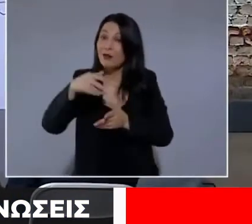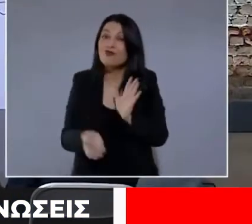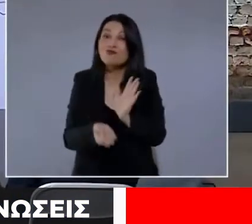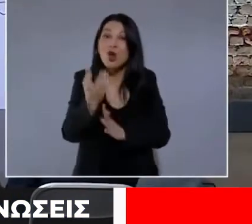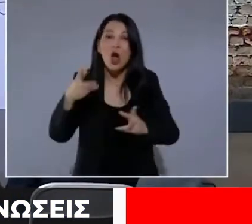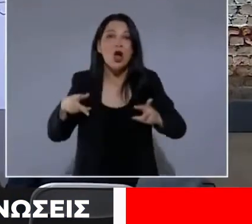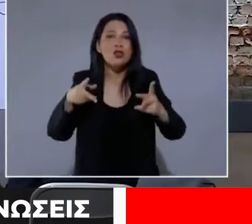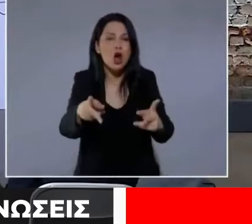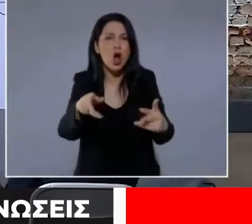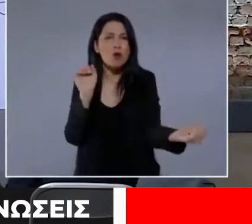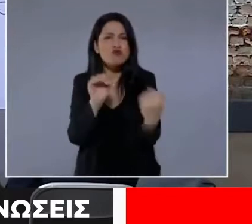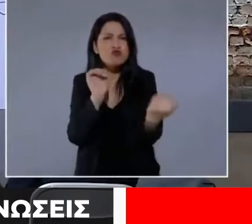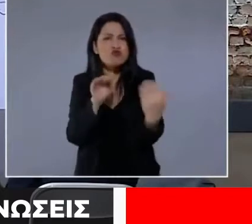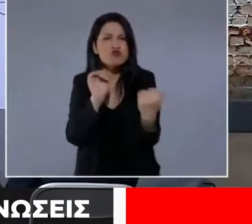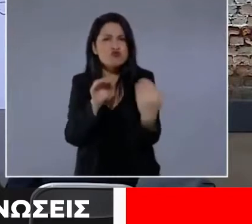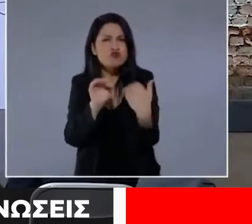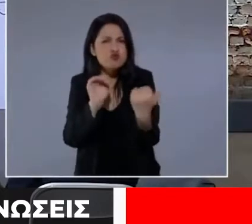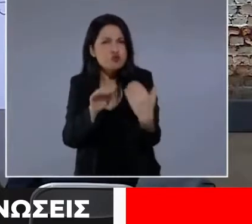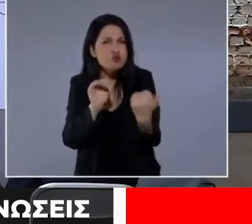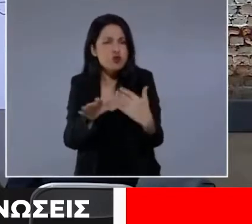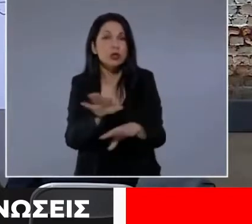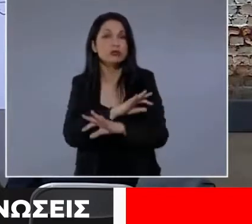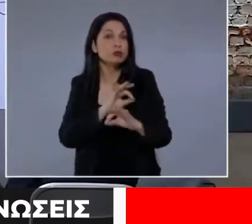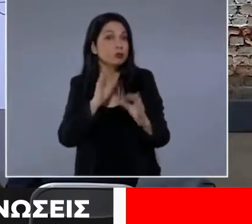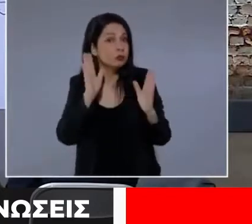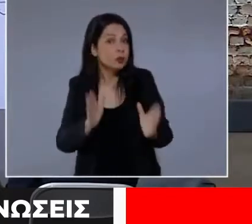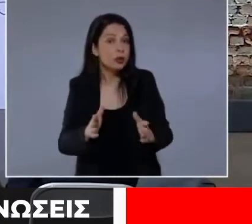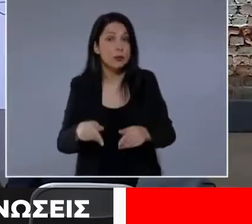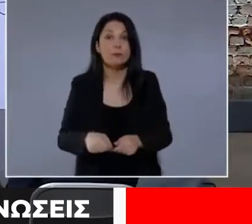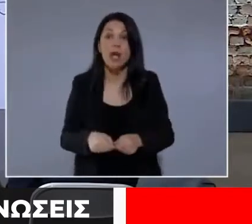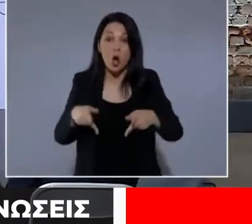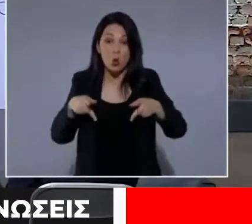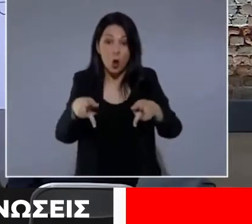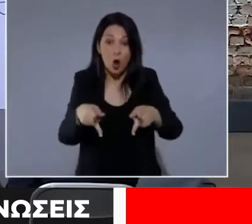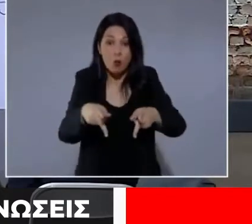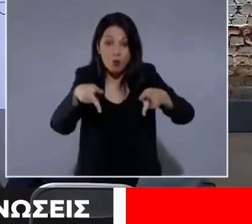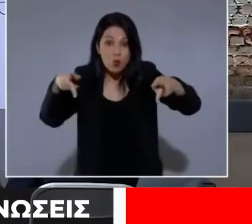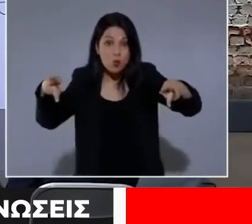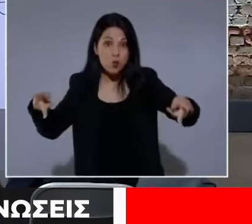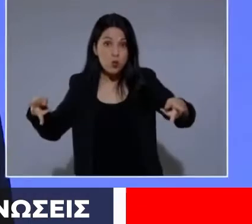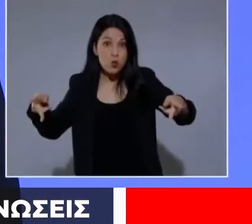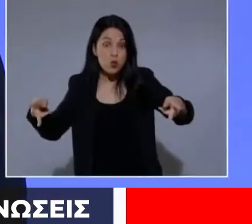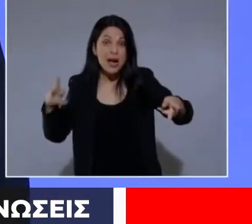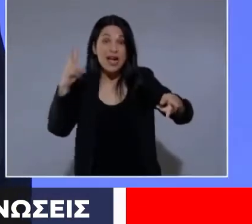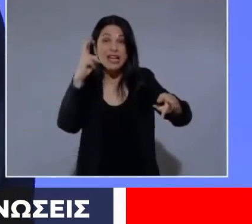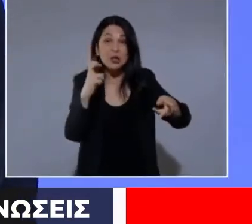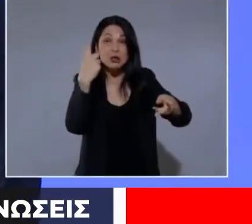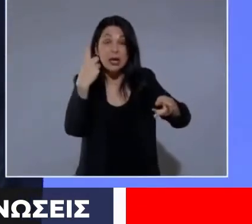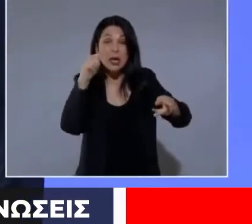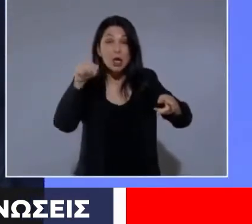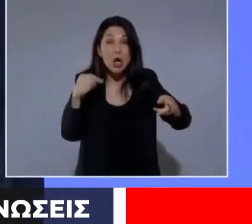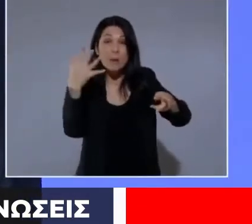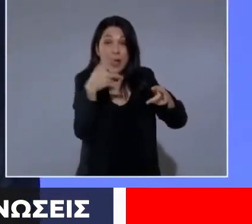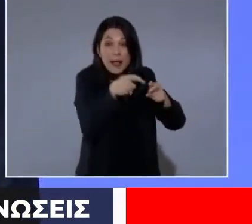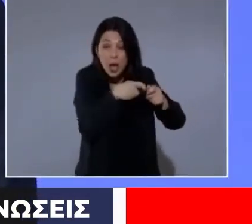Ανάπτυξης», ο Υπουργός Υποδομών παρουσία τόσο του Πρωθυπουργού της χώρας Κυριάκου Μητσοτάκη, όσο και του Περιφερειάρχη Ανατολικής Μακεδονίας